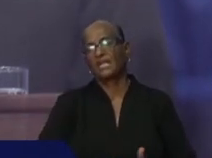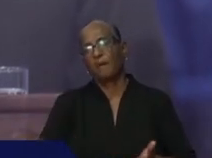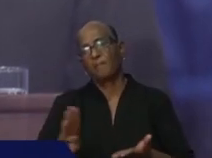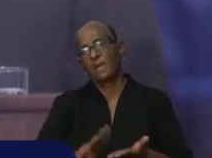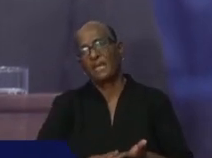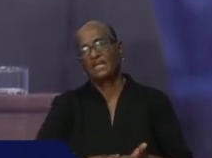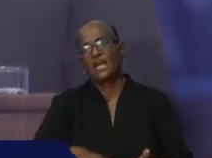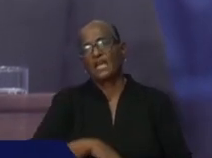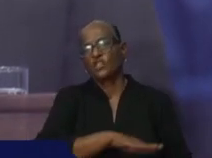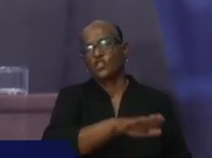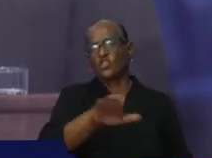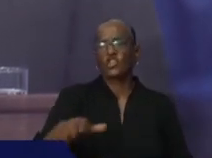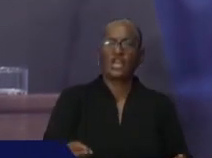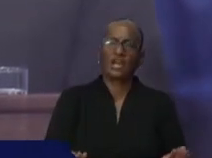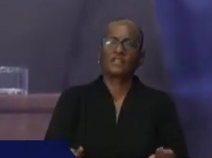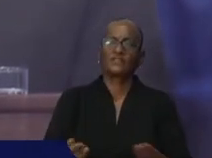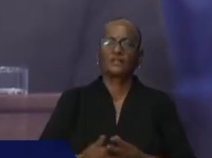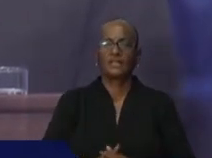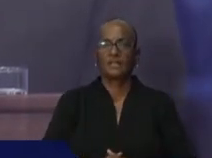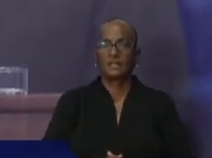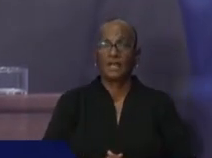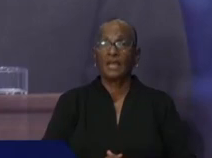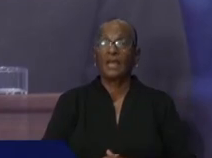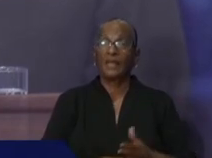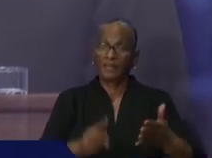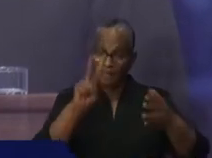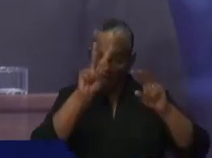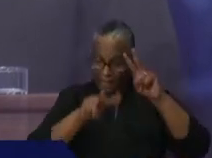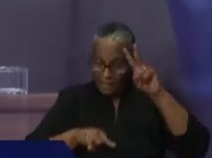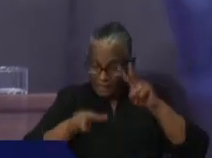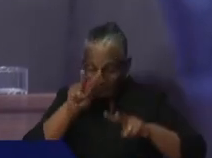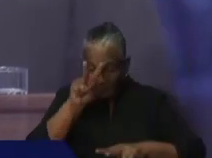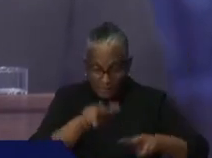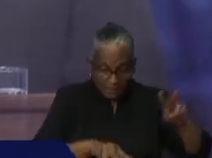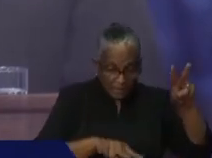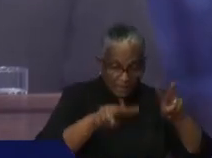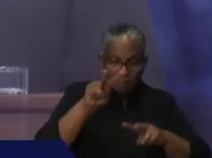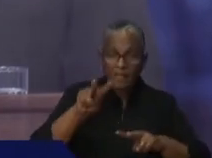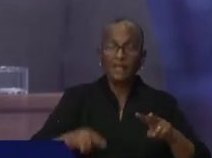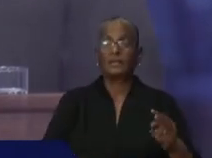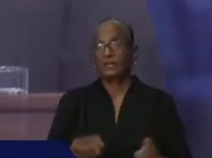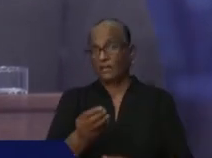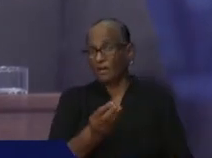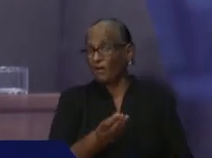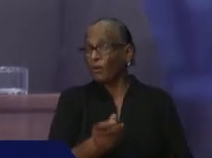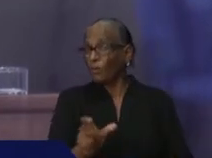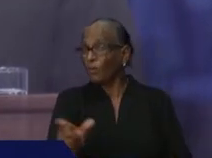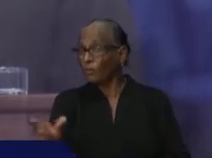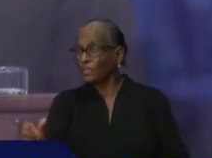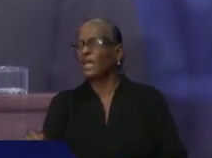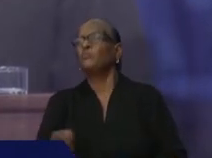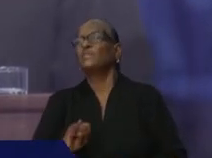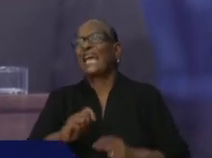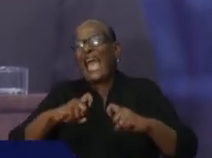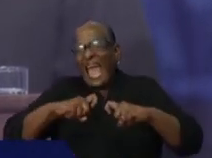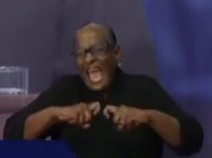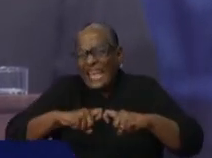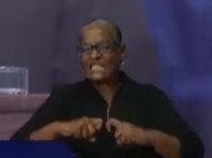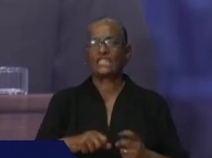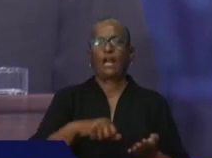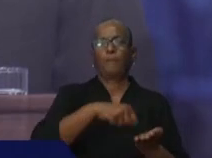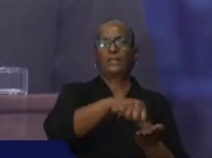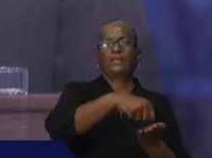sfeer. En op basis van analyse hebben we gemerkt dat er nog goederen zijn die extra gefinancierd moeten worden.